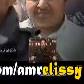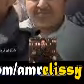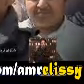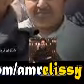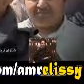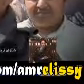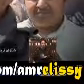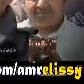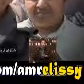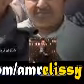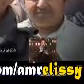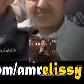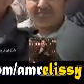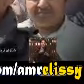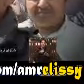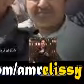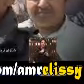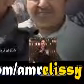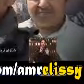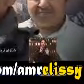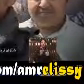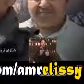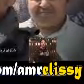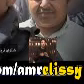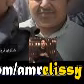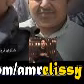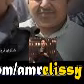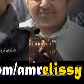أو نربطها أو أي حاجة يعني.